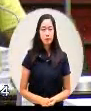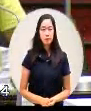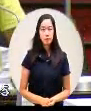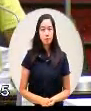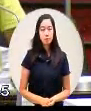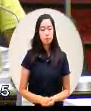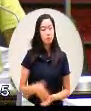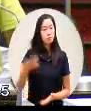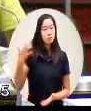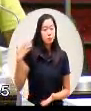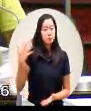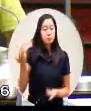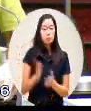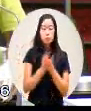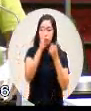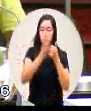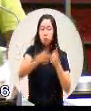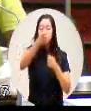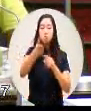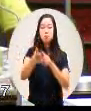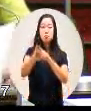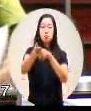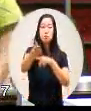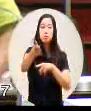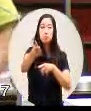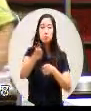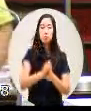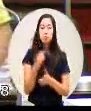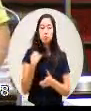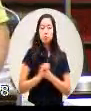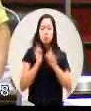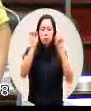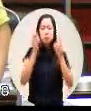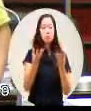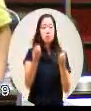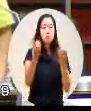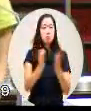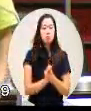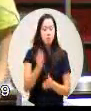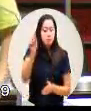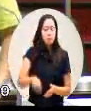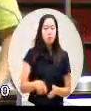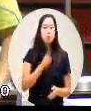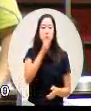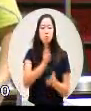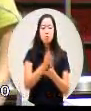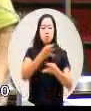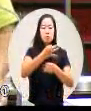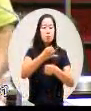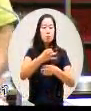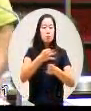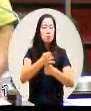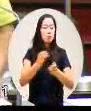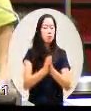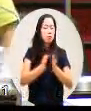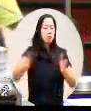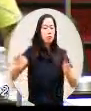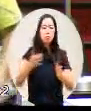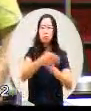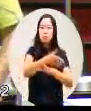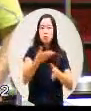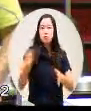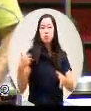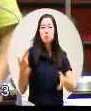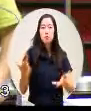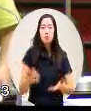过去宇宙我相信宇宙也不会那么生气，才是无限这个行为